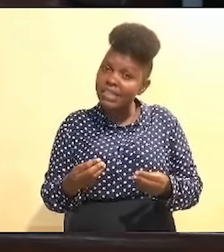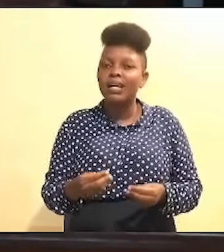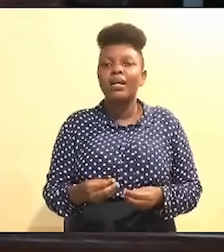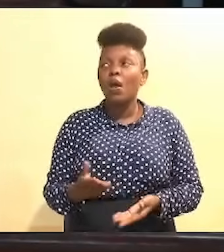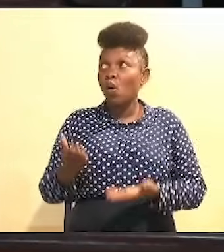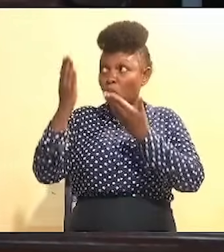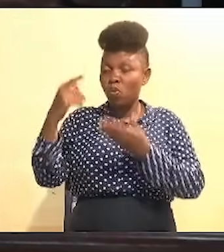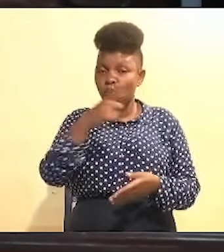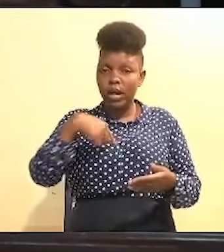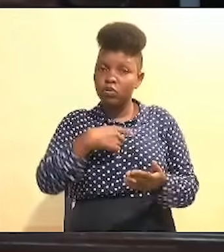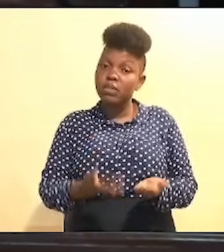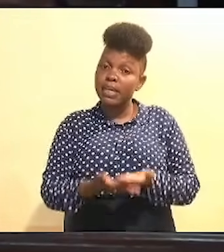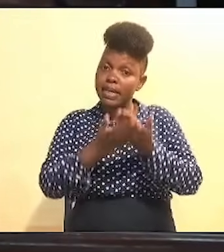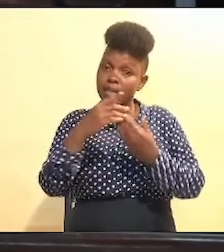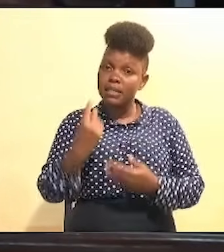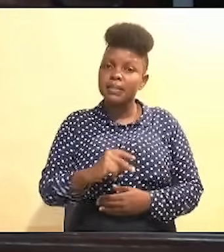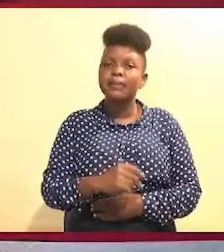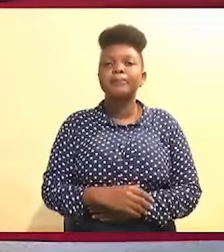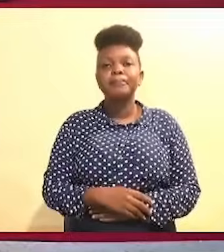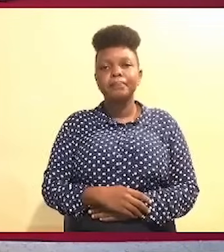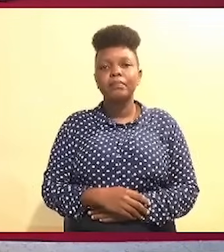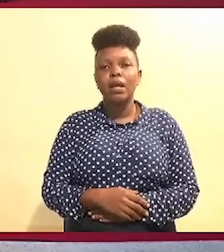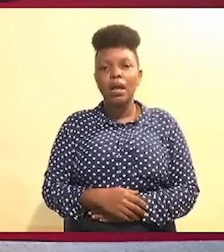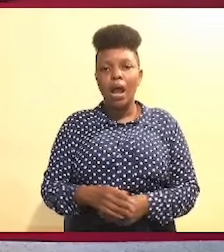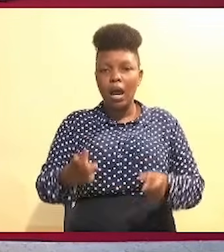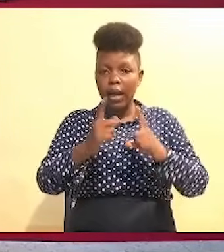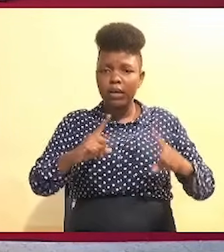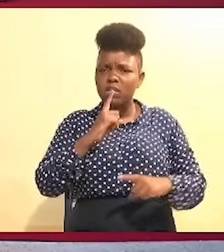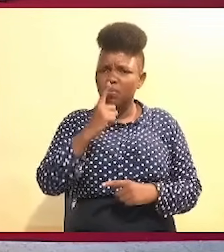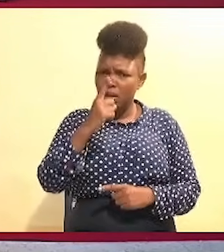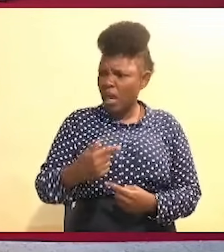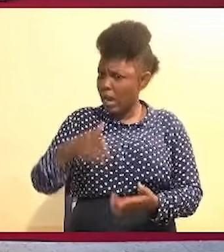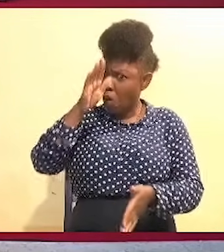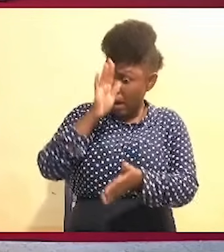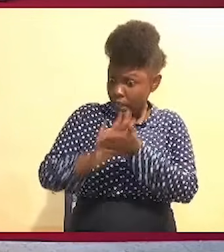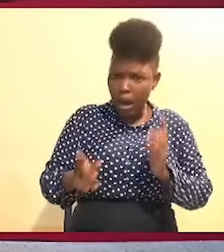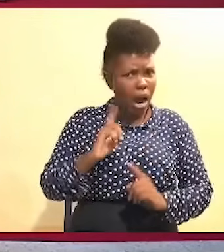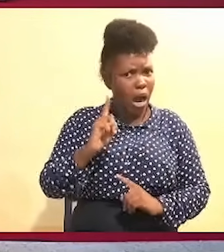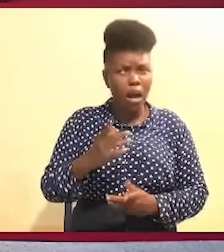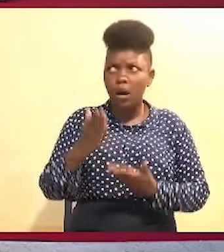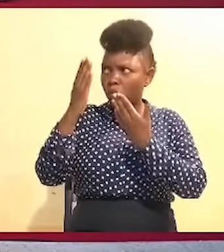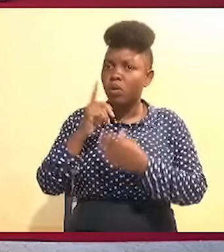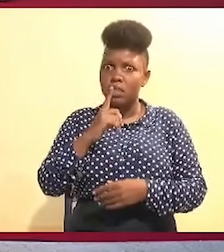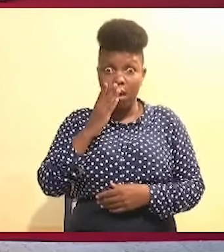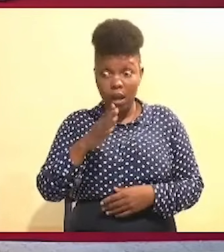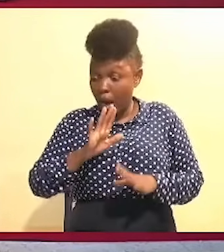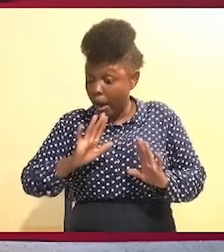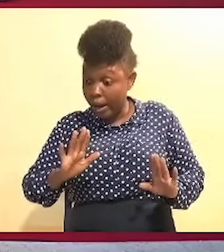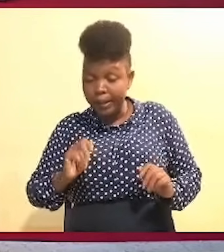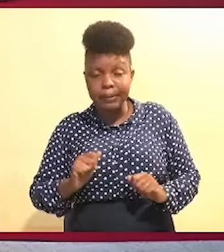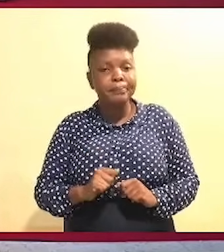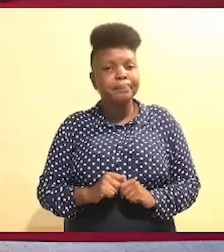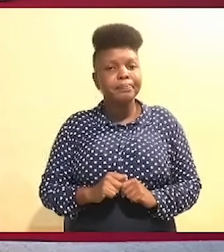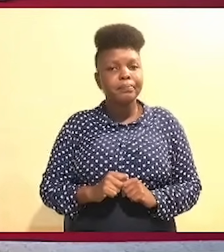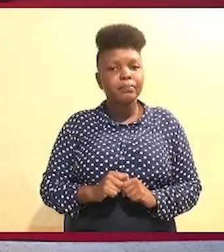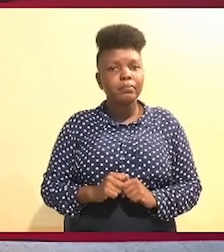Mungu atusaidie sana. Lakini ukasema leo mvua itanyesha mwisho anasema haya. Mtu wa kuhisi ni kundi lingine la